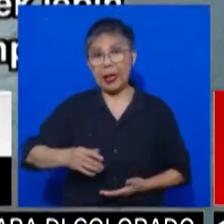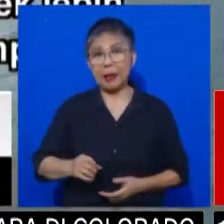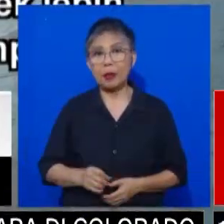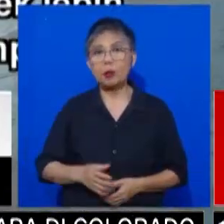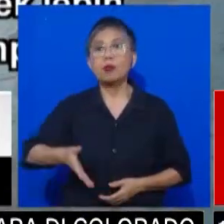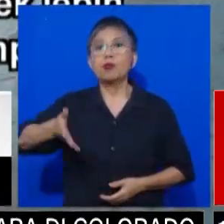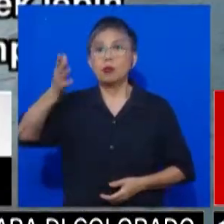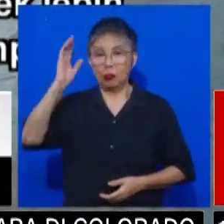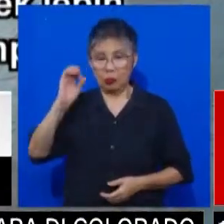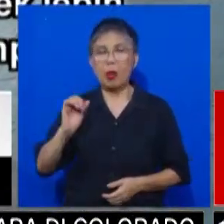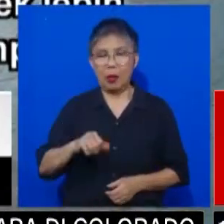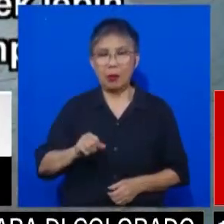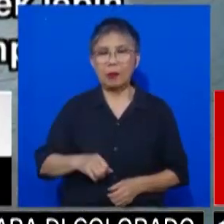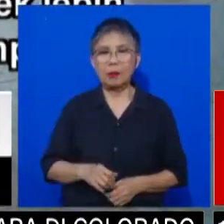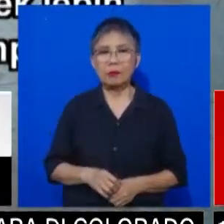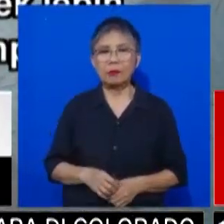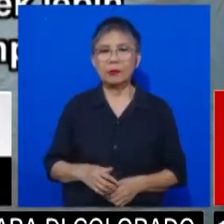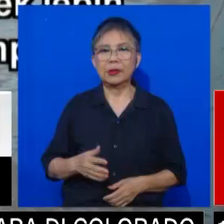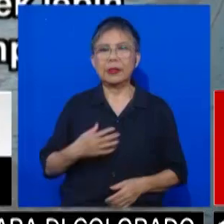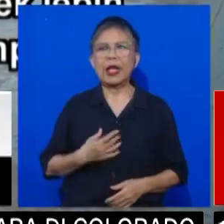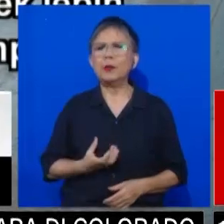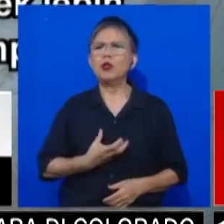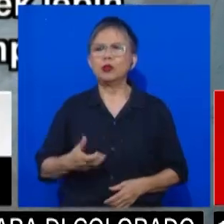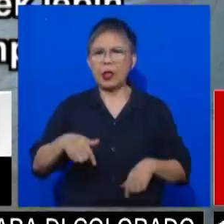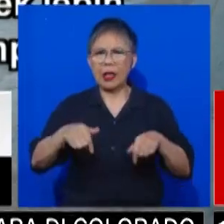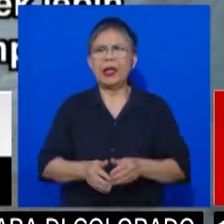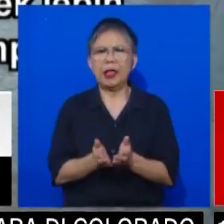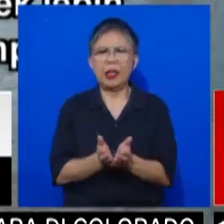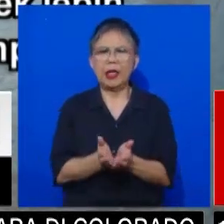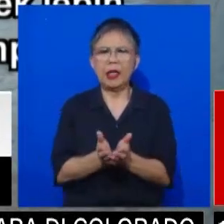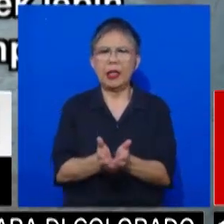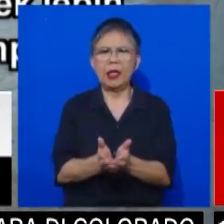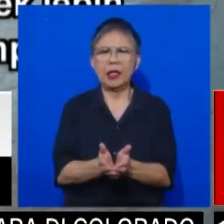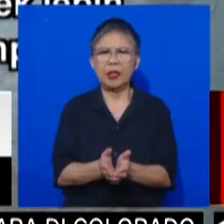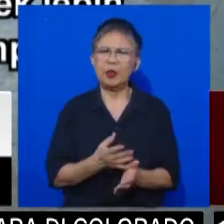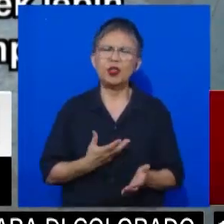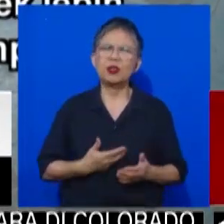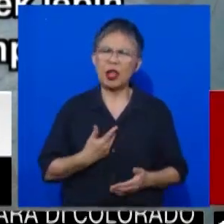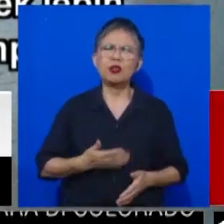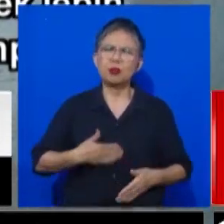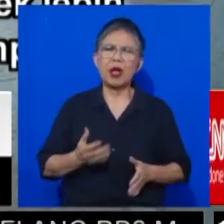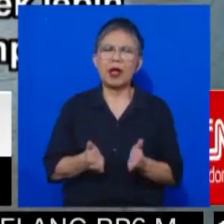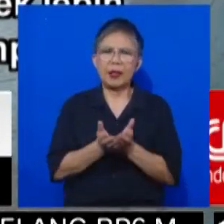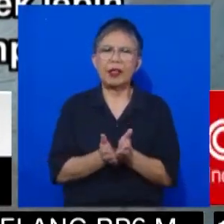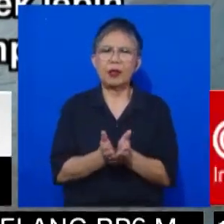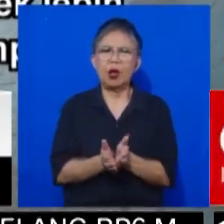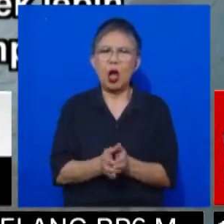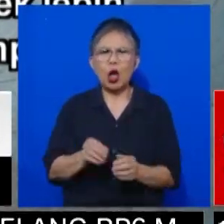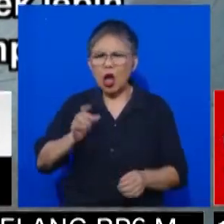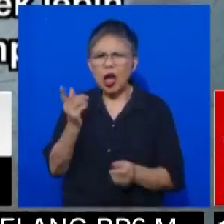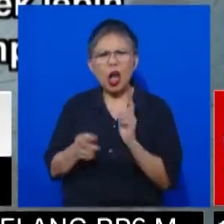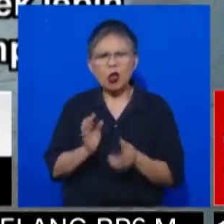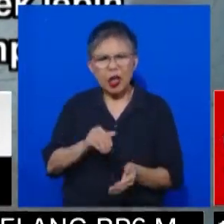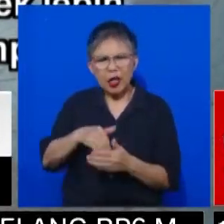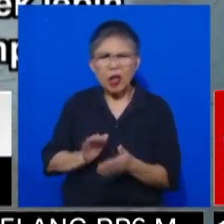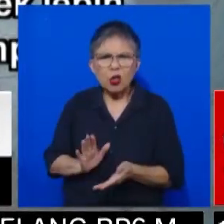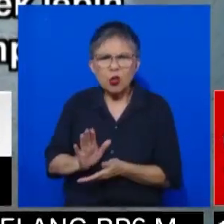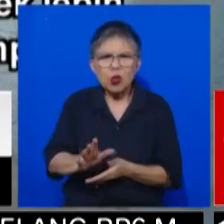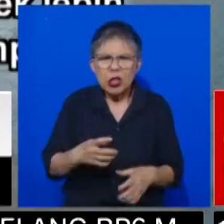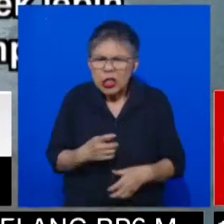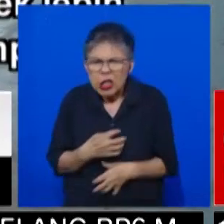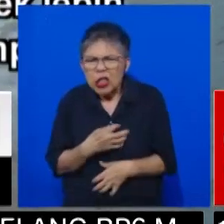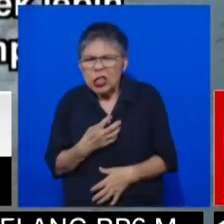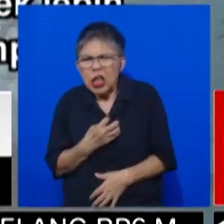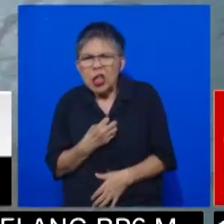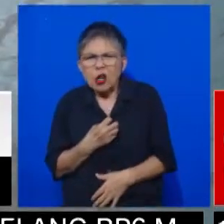Kalau naik kendaraan saro, ini lemak naik ketek. Iya. Praktis bu ya. Iya, sampai ke